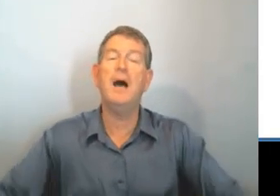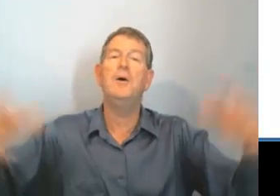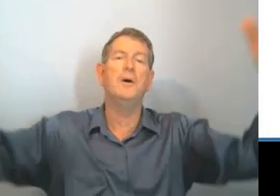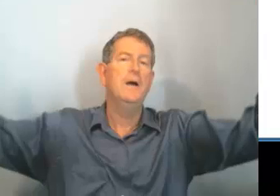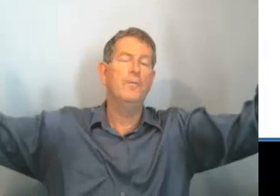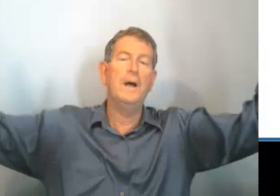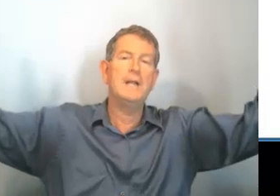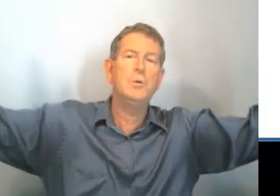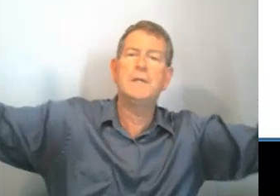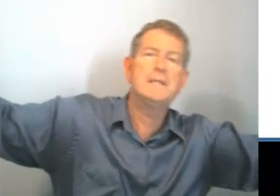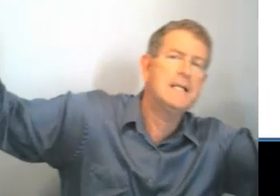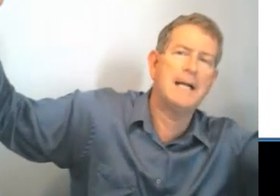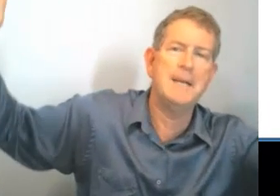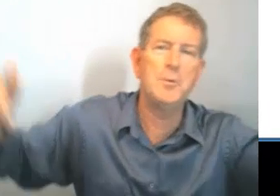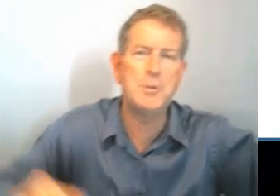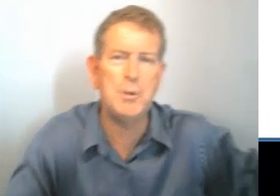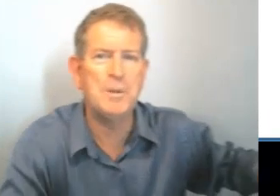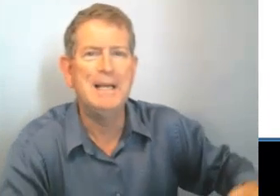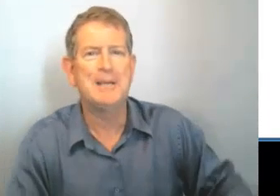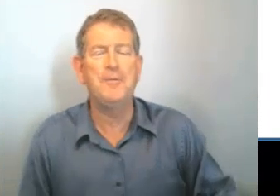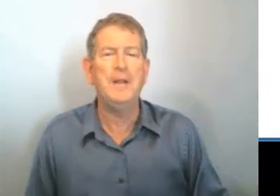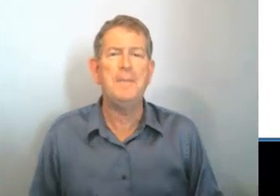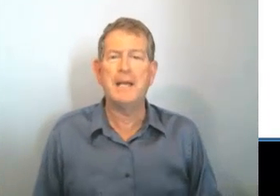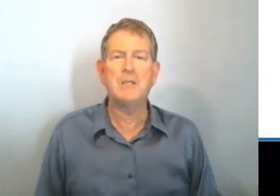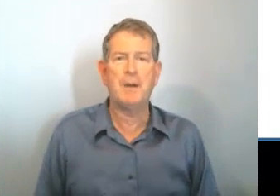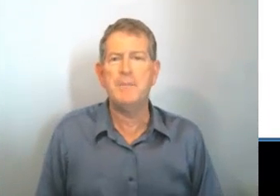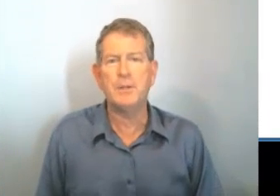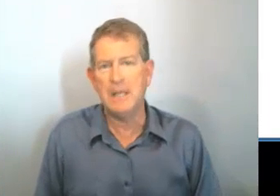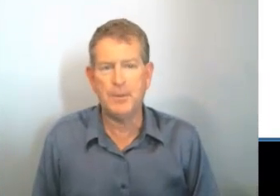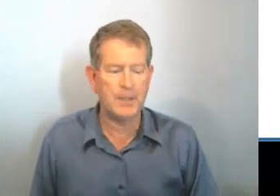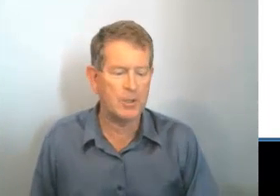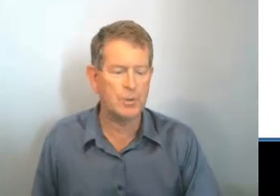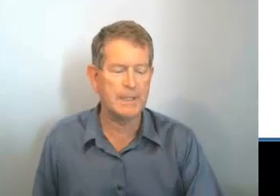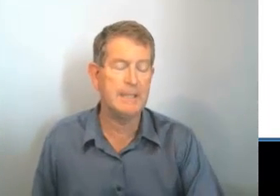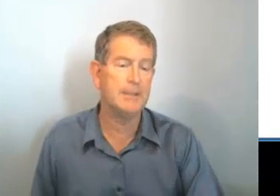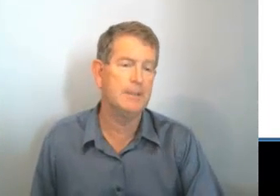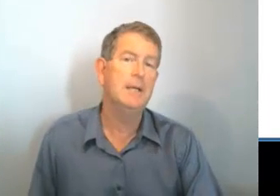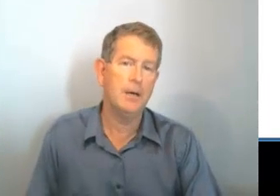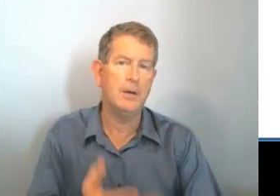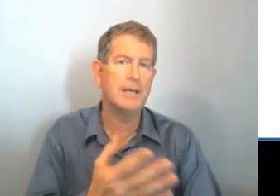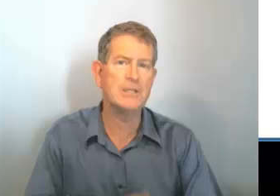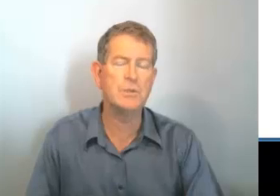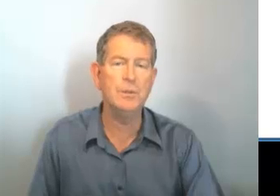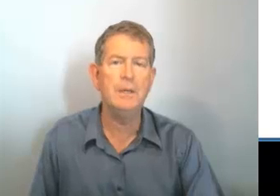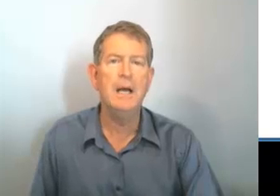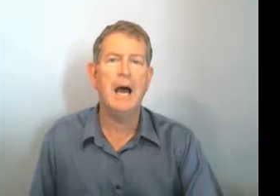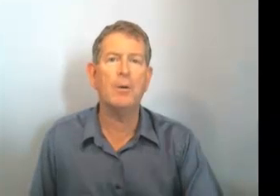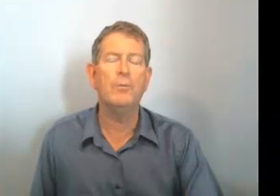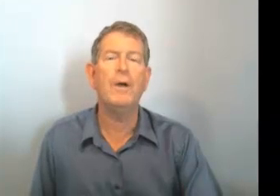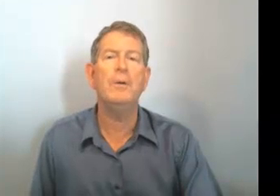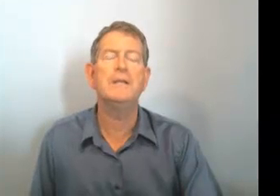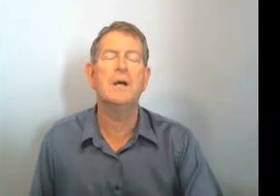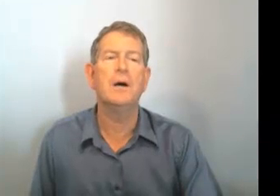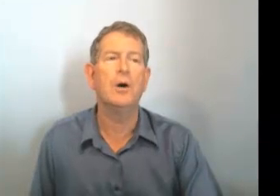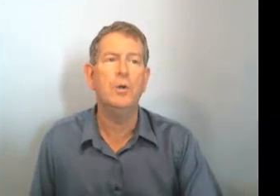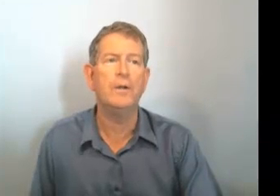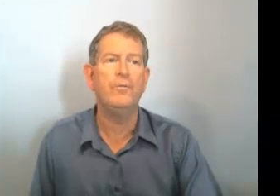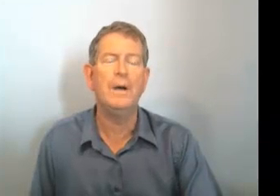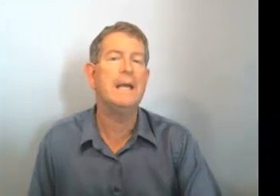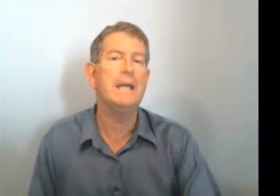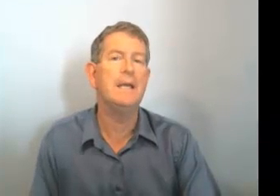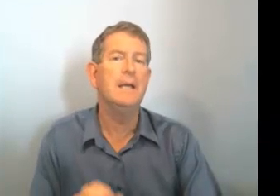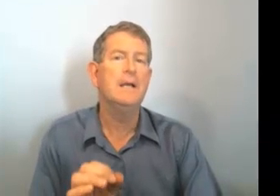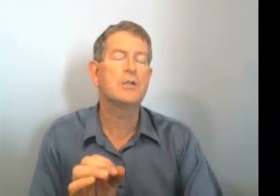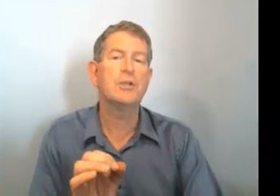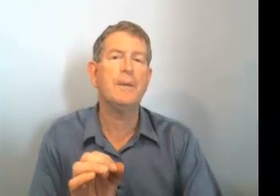bien. Alors, voilà tout un tas d'émotions que Philippe a expérimenté pendant la journée en question. Alors, voyons-les encore une